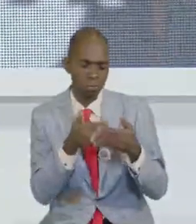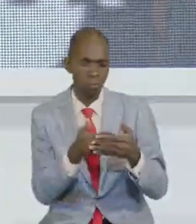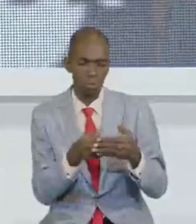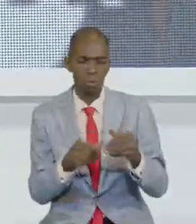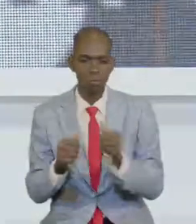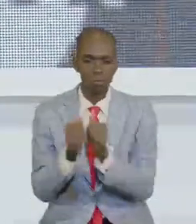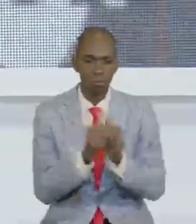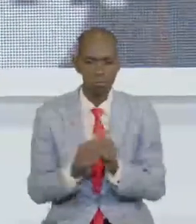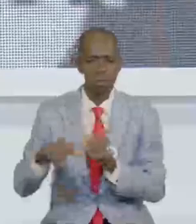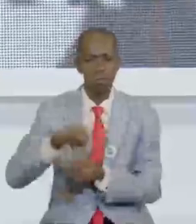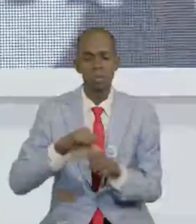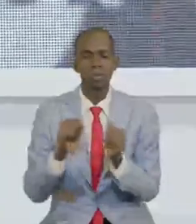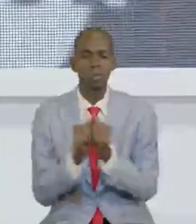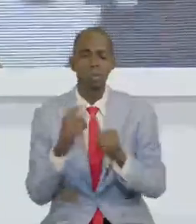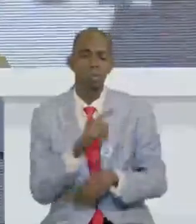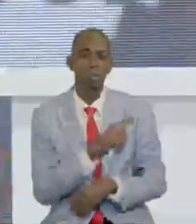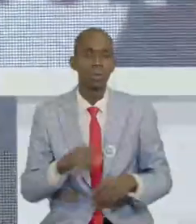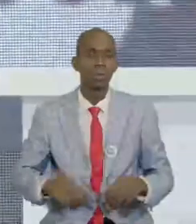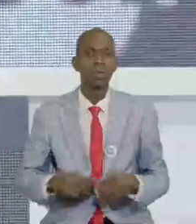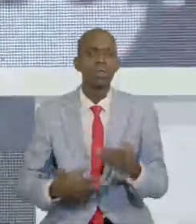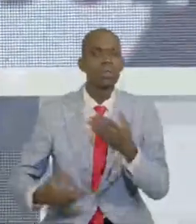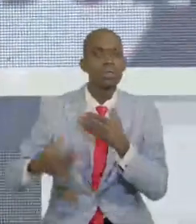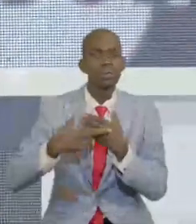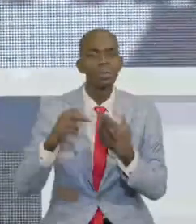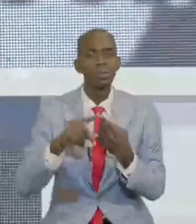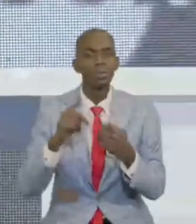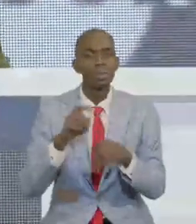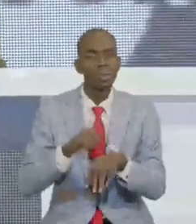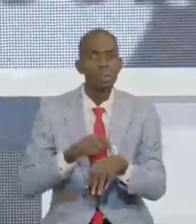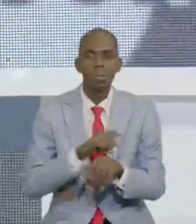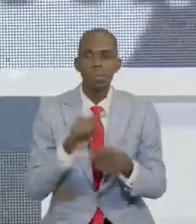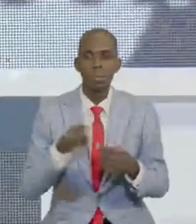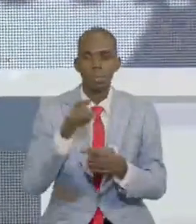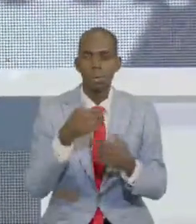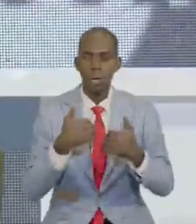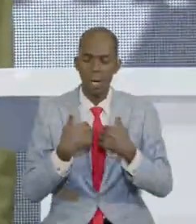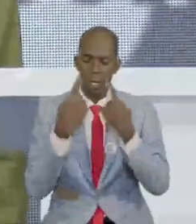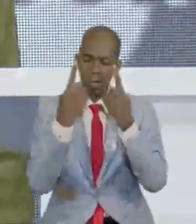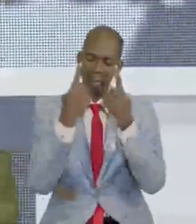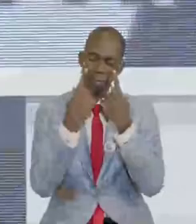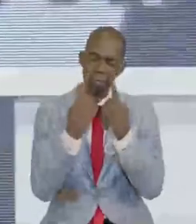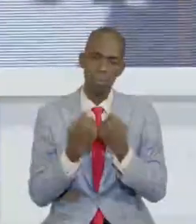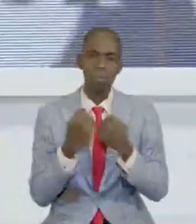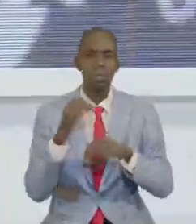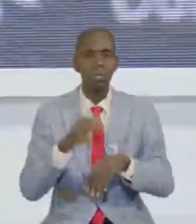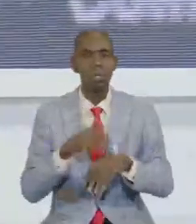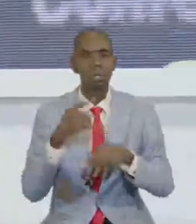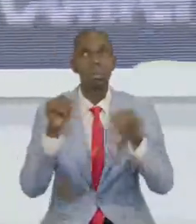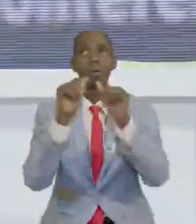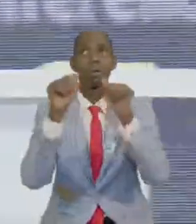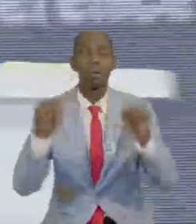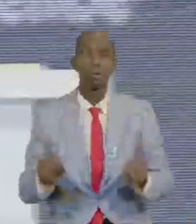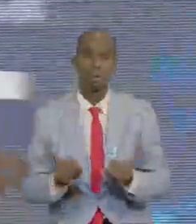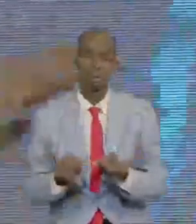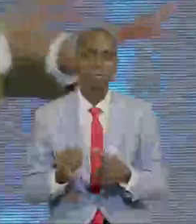où tu étais intime et proche du Seigneur. When you had tears at the altar. Retourne au Seigneur quand tu avais encore des